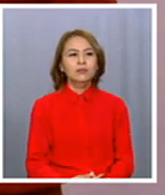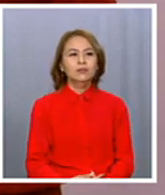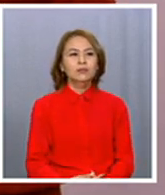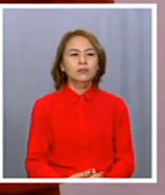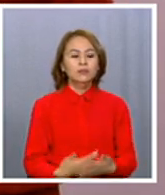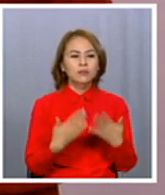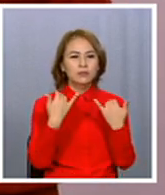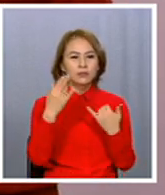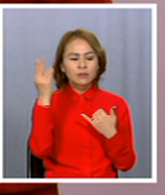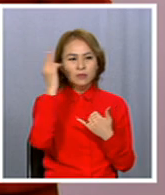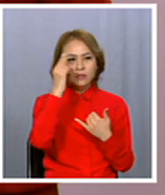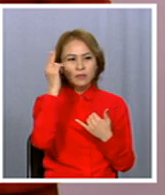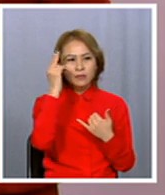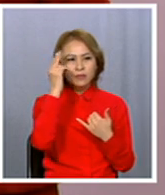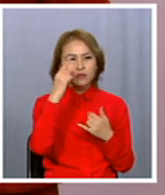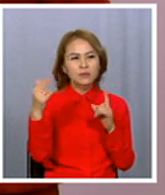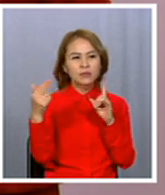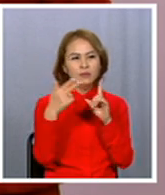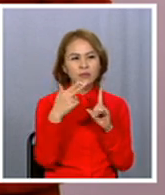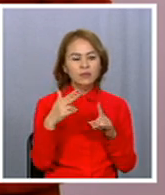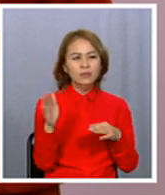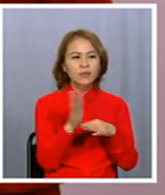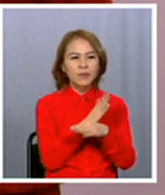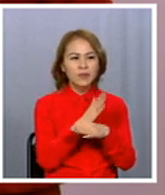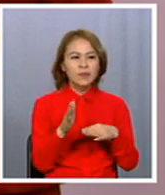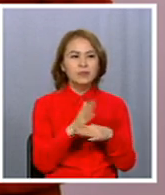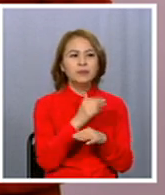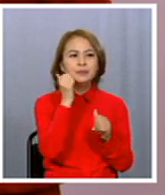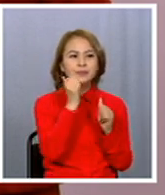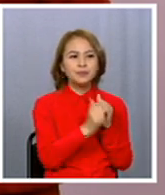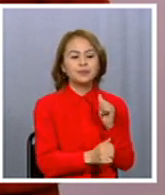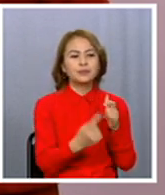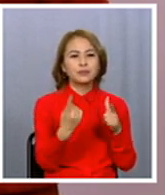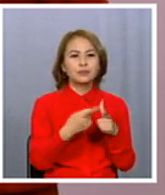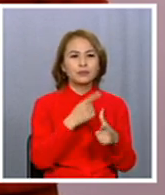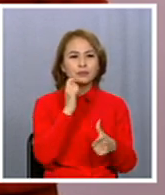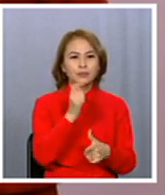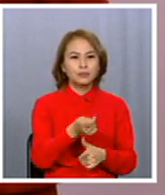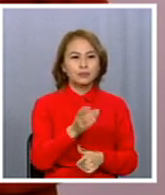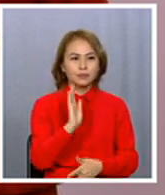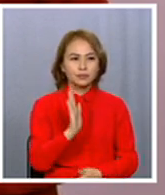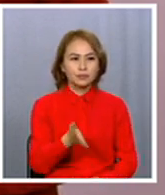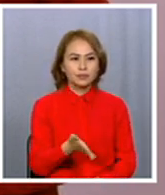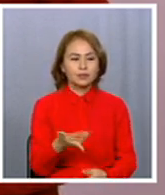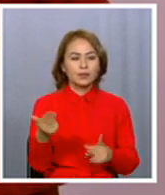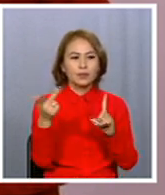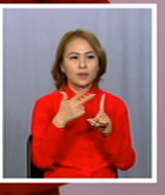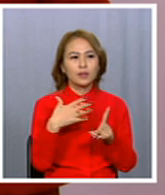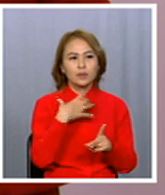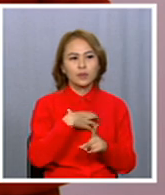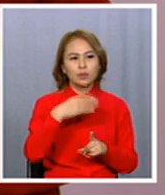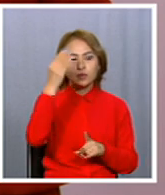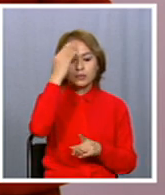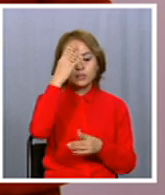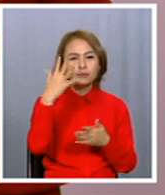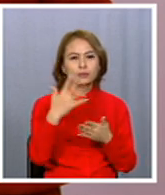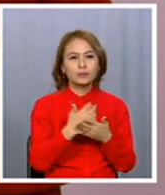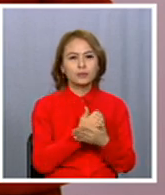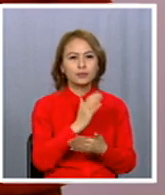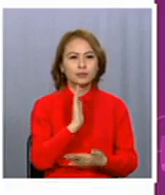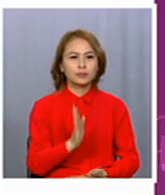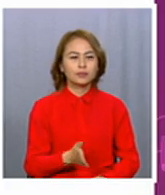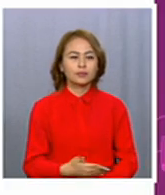Бүгінгі сабақта мәтінді бөлімдерге бөліп, әр бөлімге ат қоясыңдар. Мәтіннің негізгі ойын